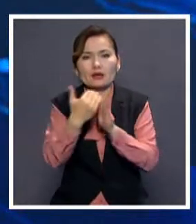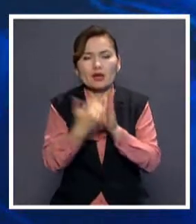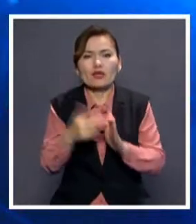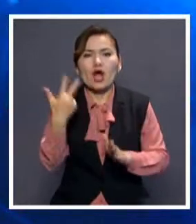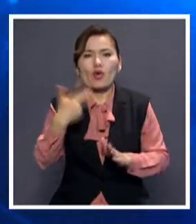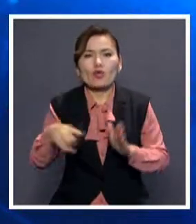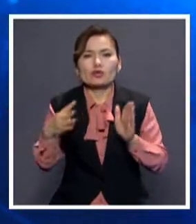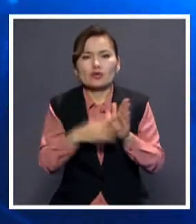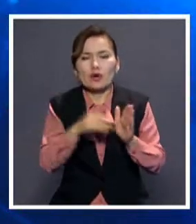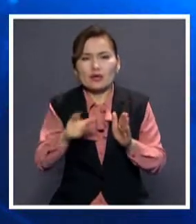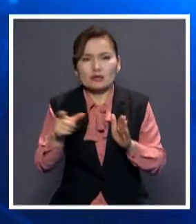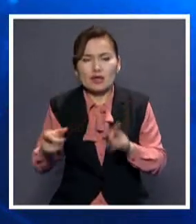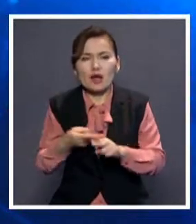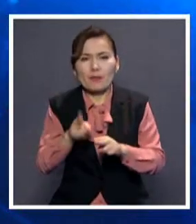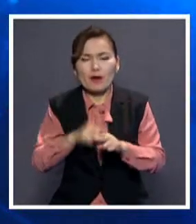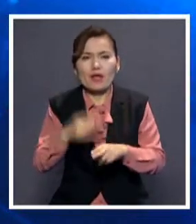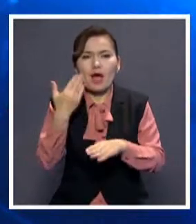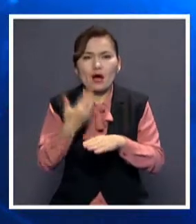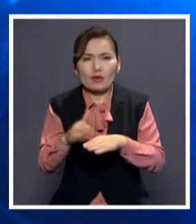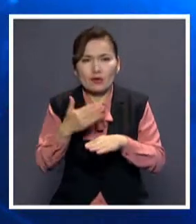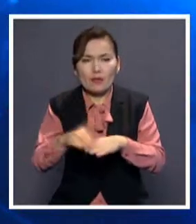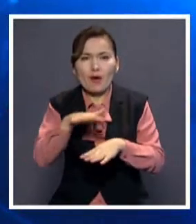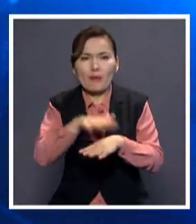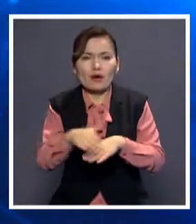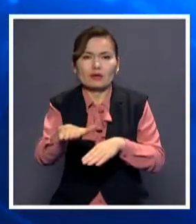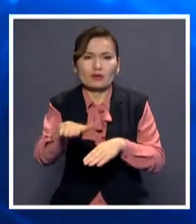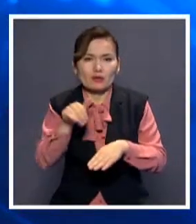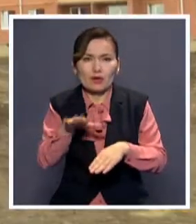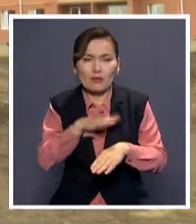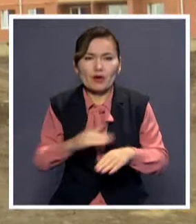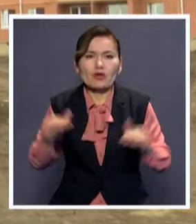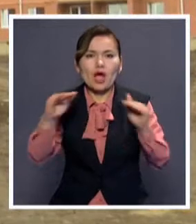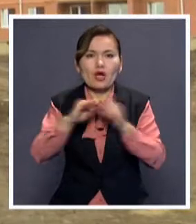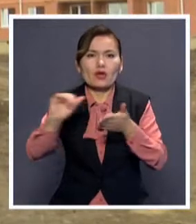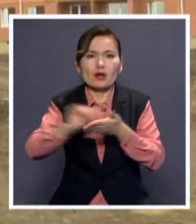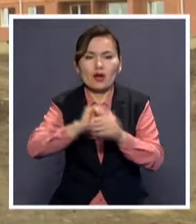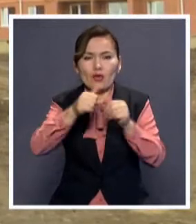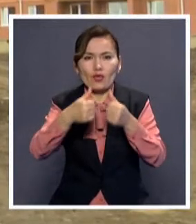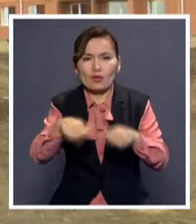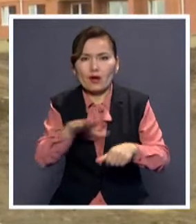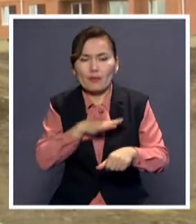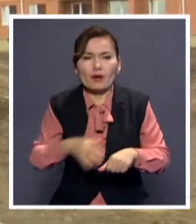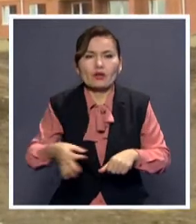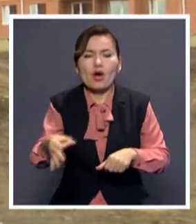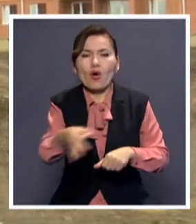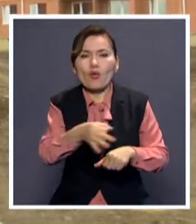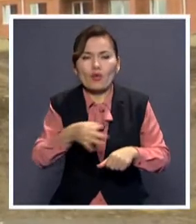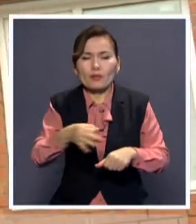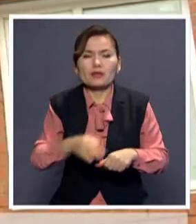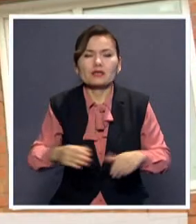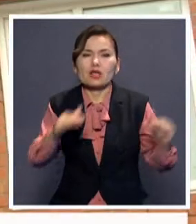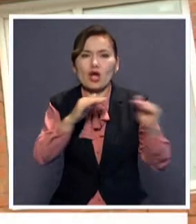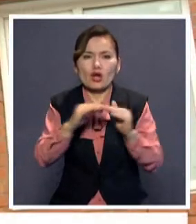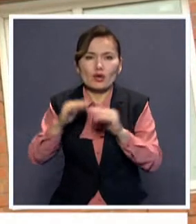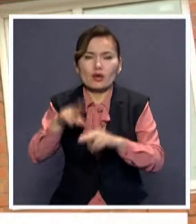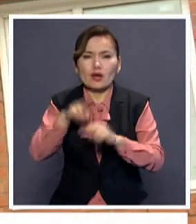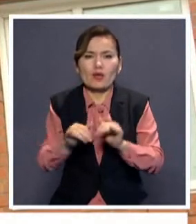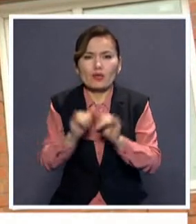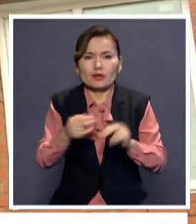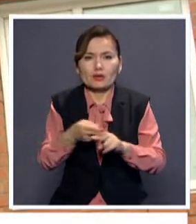39 азаматтың ипотекалық несиесі мақұлданды. Облыс орталығында баспана құрылысы қарқынды дамып келеді. Алдағы уақытта Береке